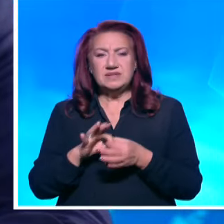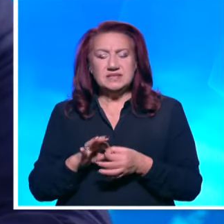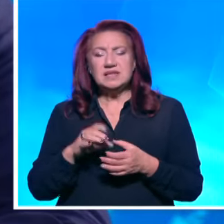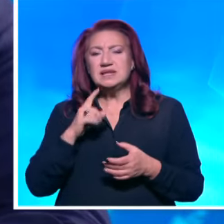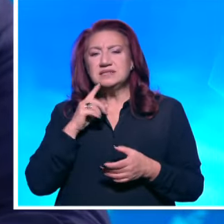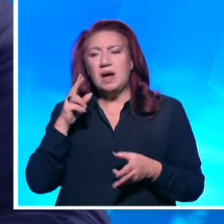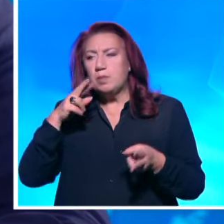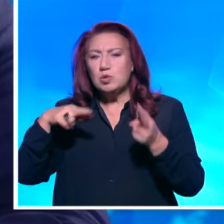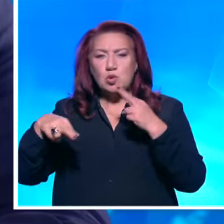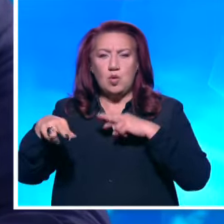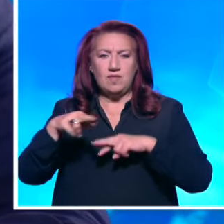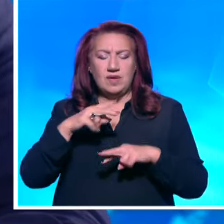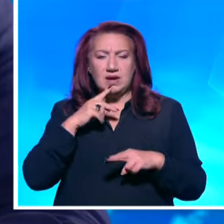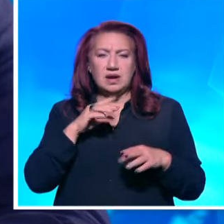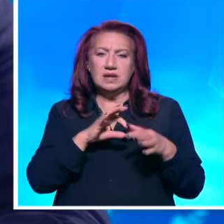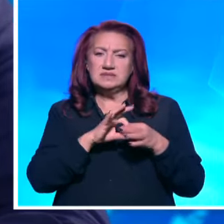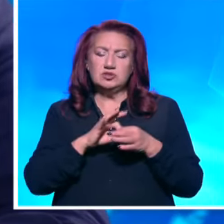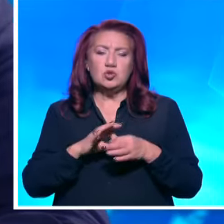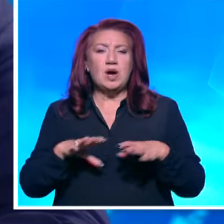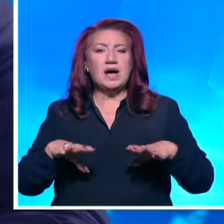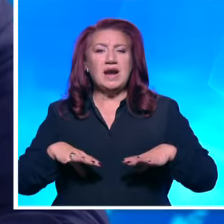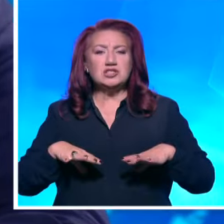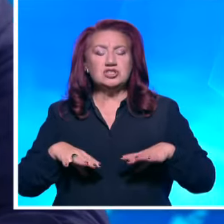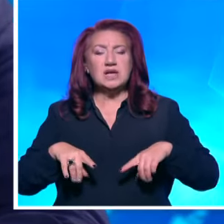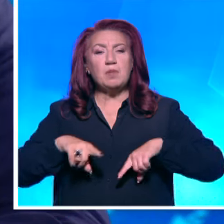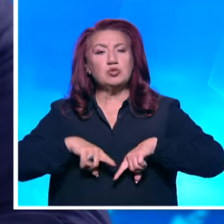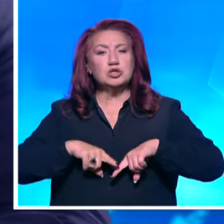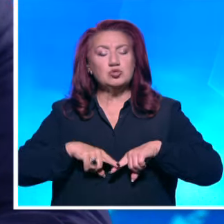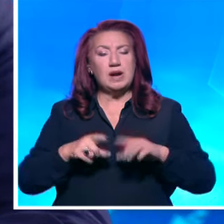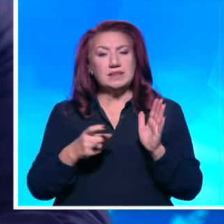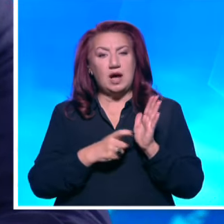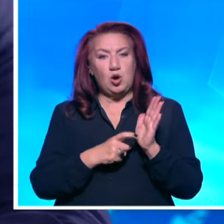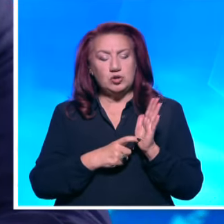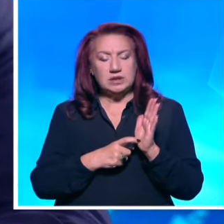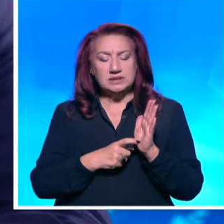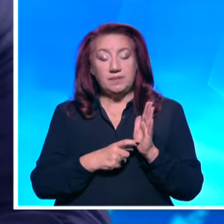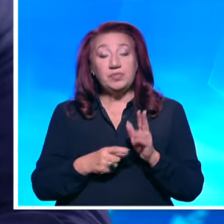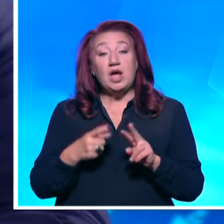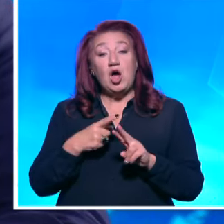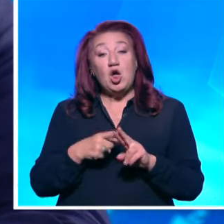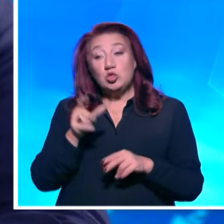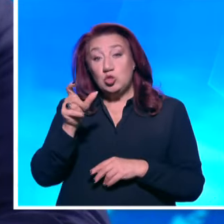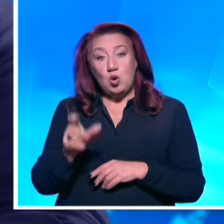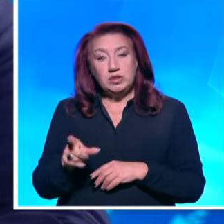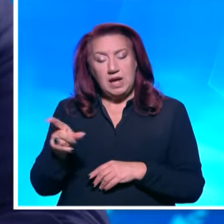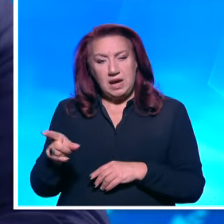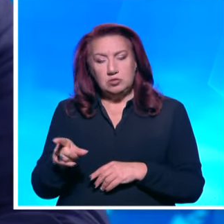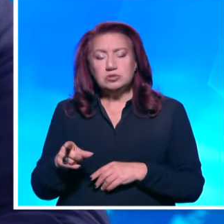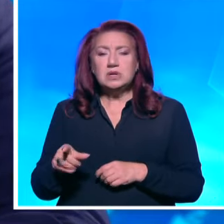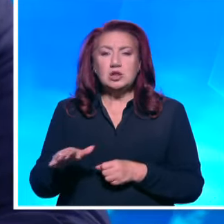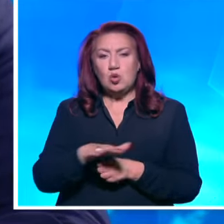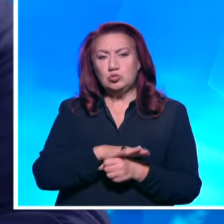е една процедура по гражданския процесуален кодекс при която нотариуса заедно с в на основание показанията на трима